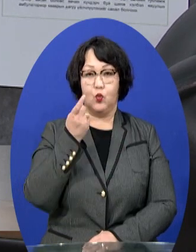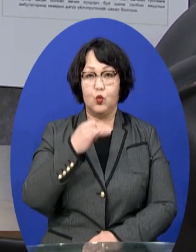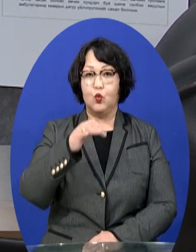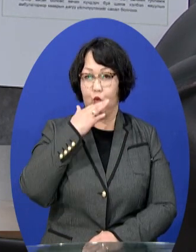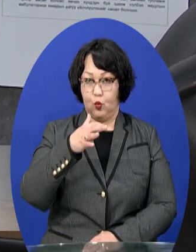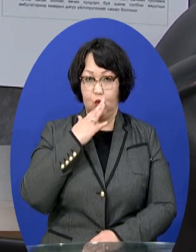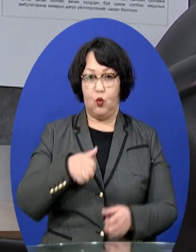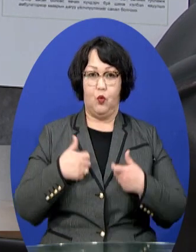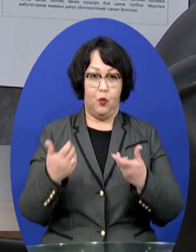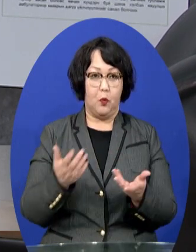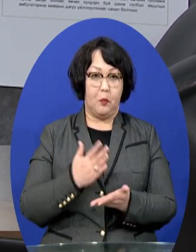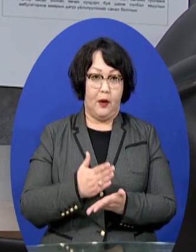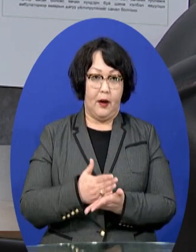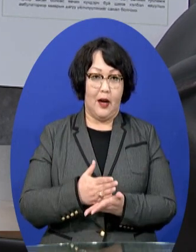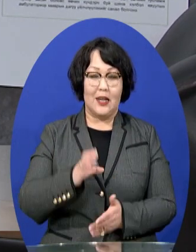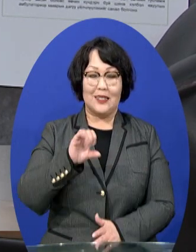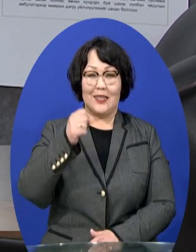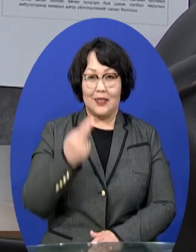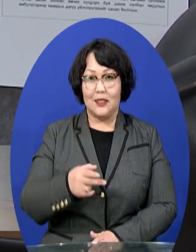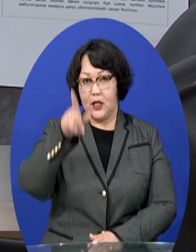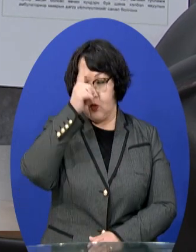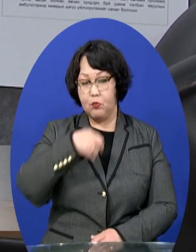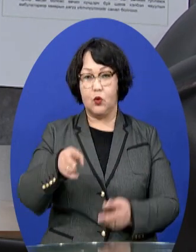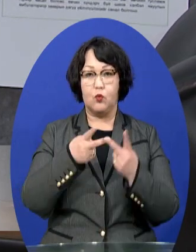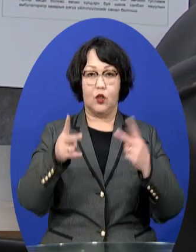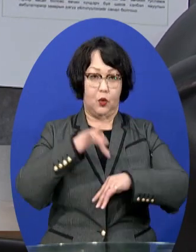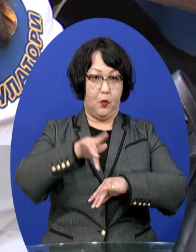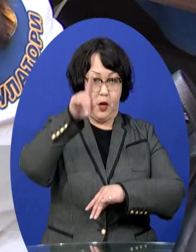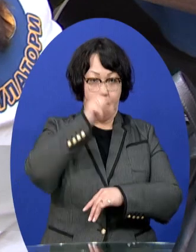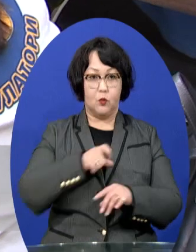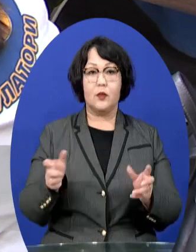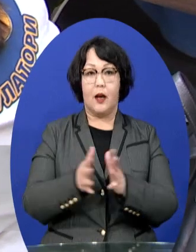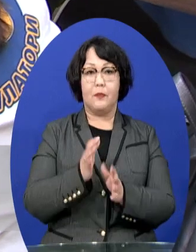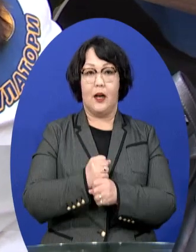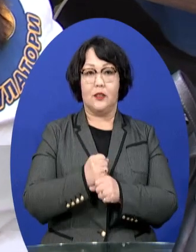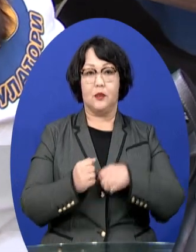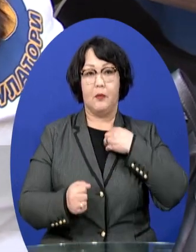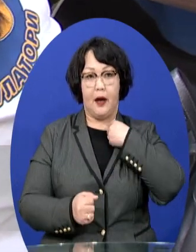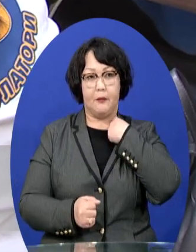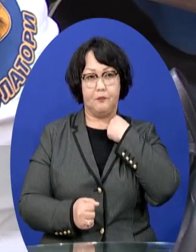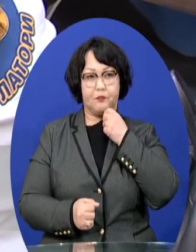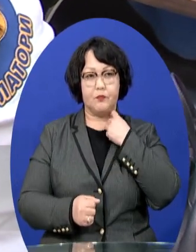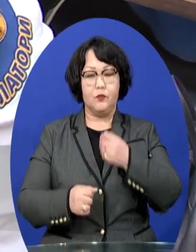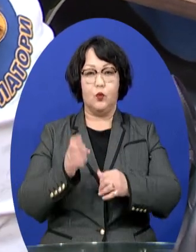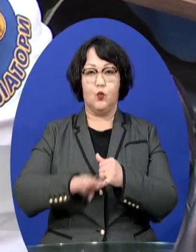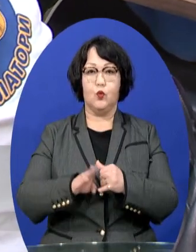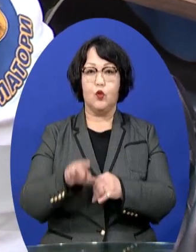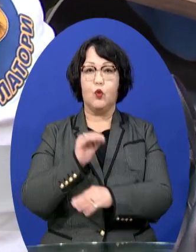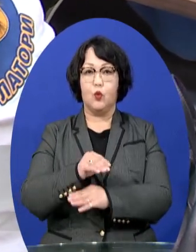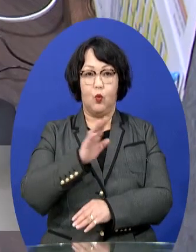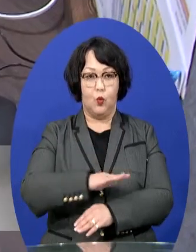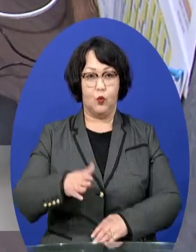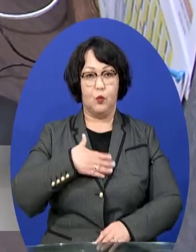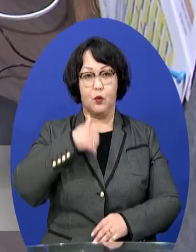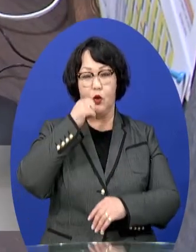бас сэтгцэн эрүүлэндийн үндэсний төвийн эмч нар маань хамтран ажиллаж байгаа. Сүүлийн өдрүүдэд хүүхэд өвдсөн, халуурсан, мэдээлэл